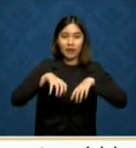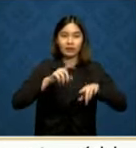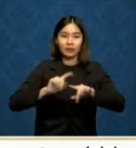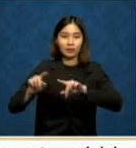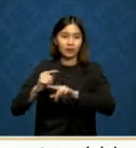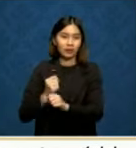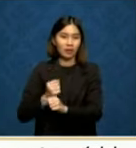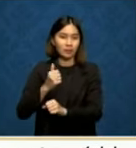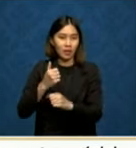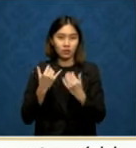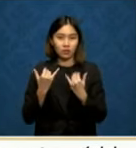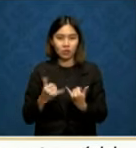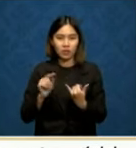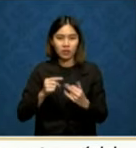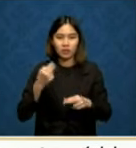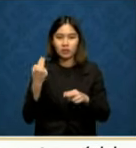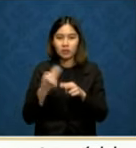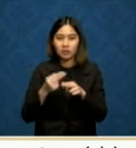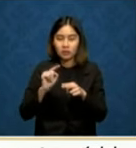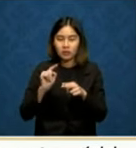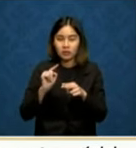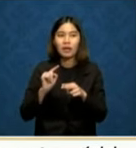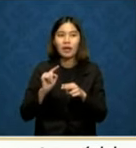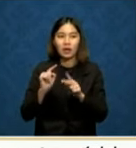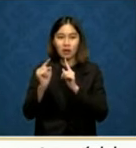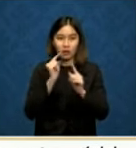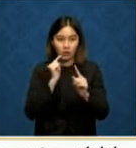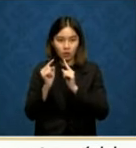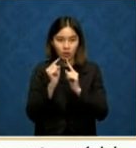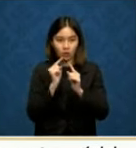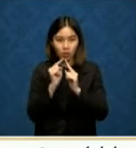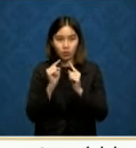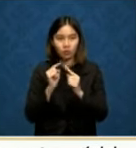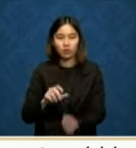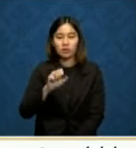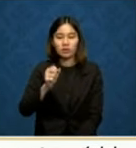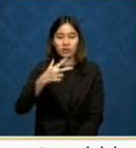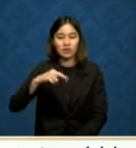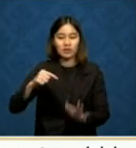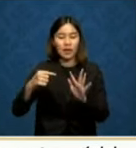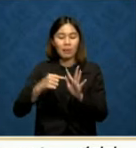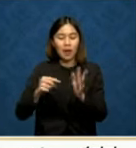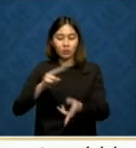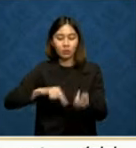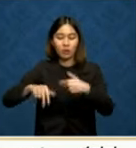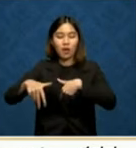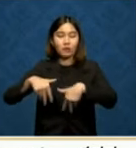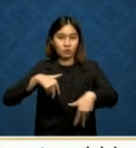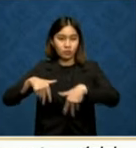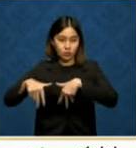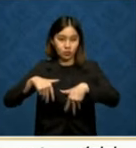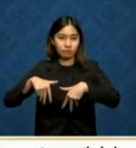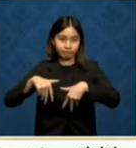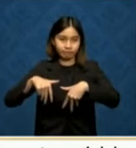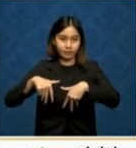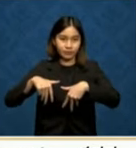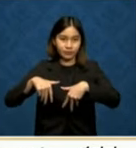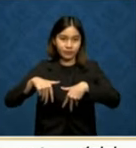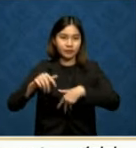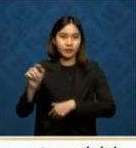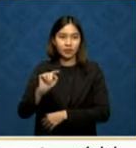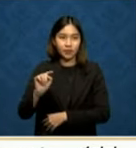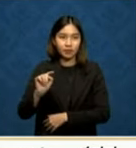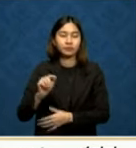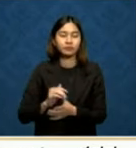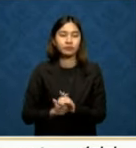ได้นี่ขนาดนี้เราใช้ชื่อว่า หน่วยประสานงานสภาวองคล ของผู้บริโฟกก็เป็นอีก